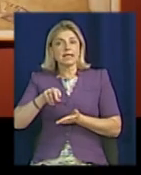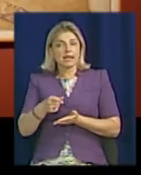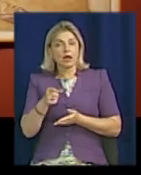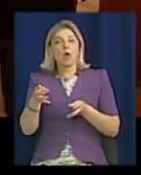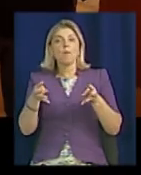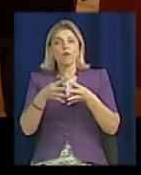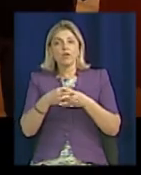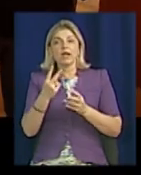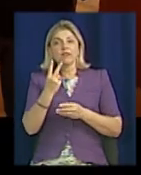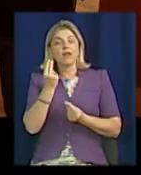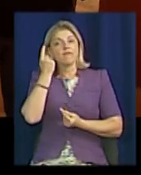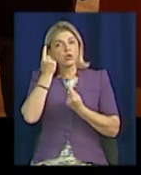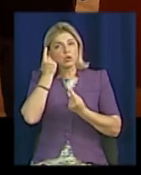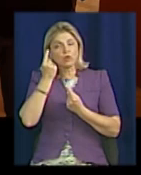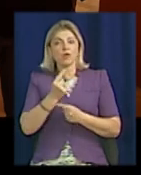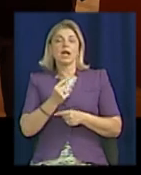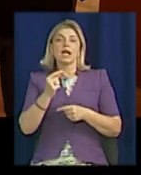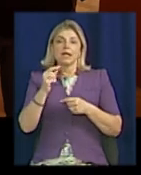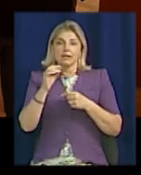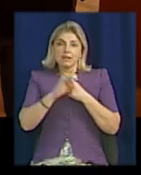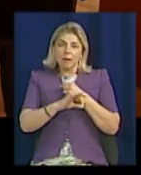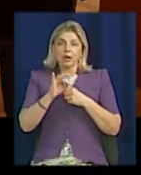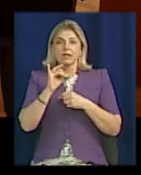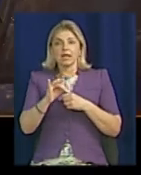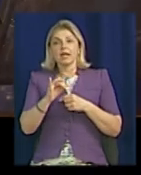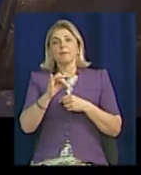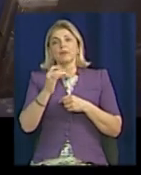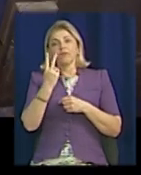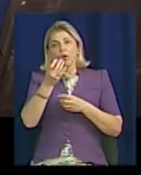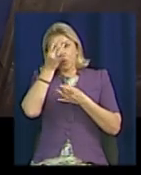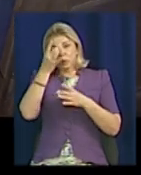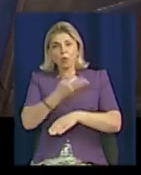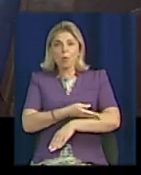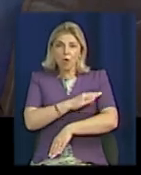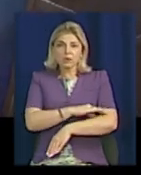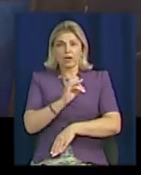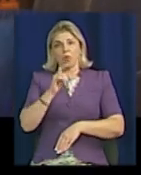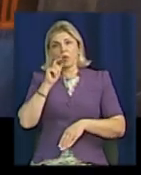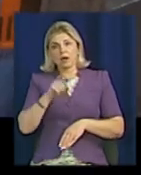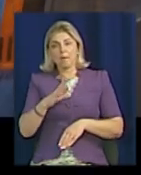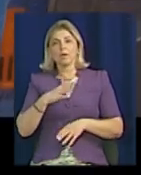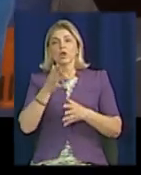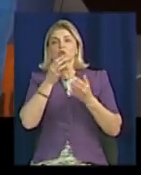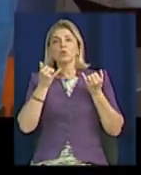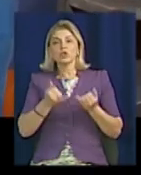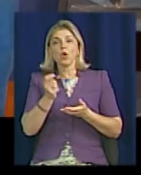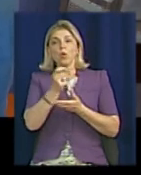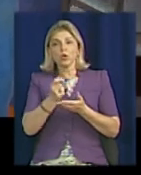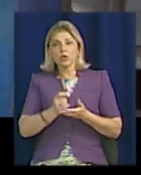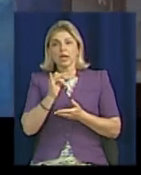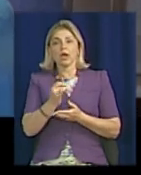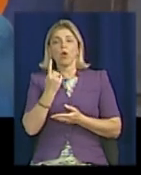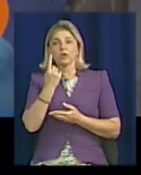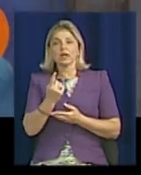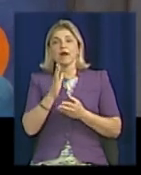поєднував 2 філософії – західну та східну, 2 культури – польську і українську. Був сучасним художником і водночас заглибленим